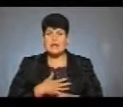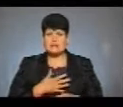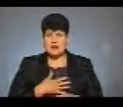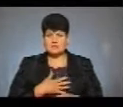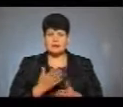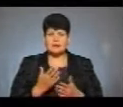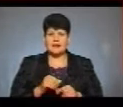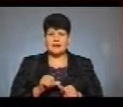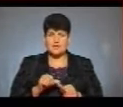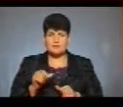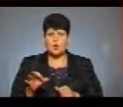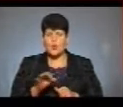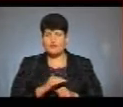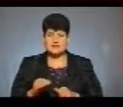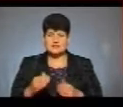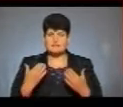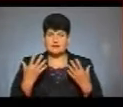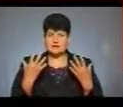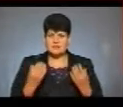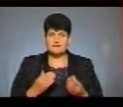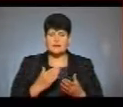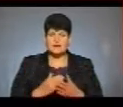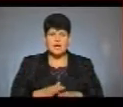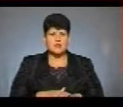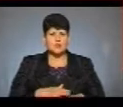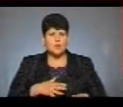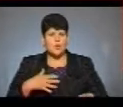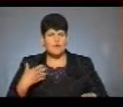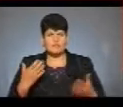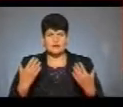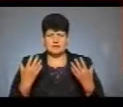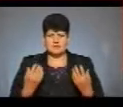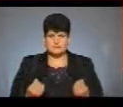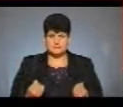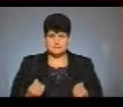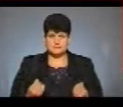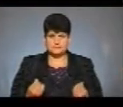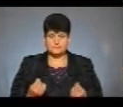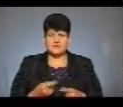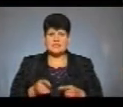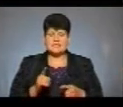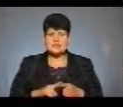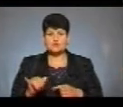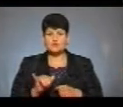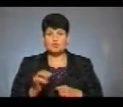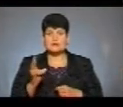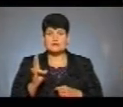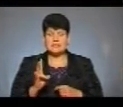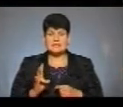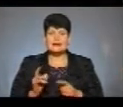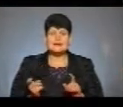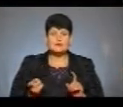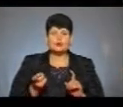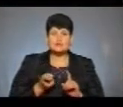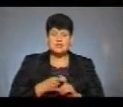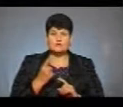де окрім офіційних вихідних днів є так звані довгі вихідні. Це субота і неділя, і долучається